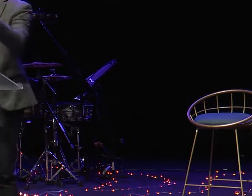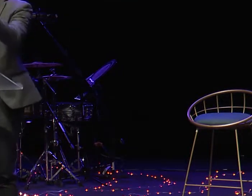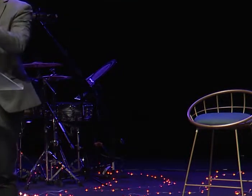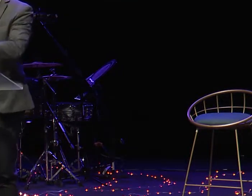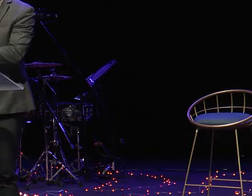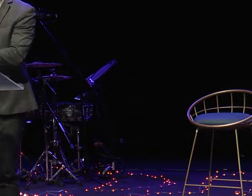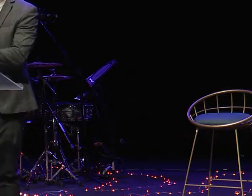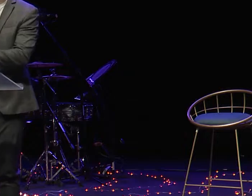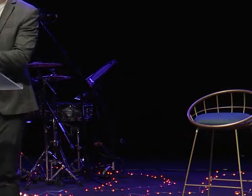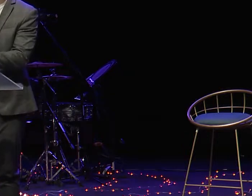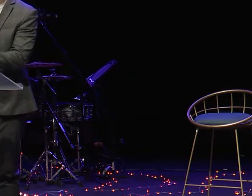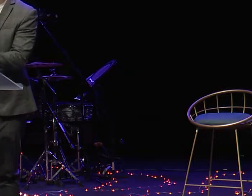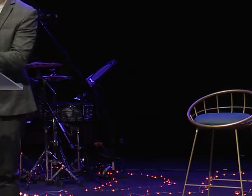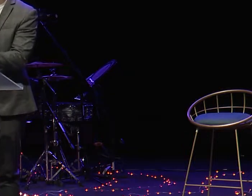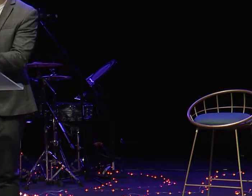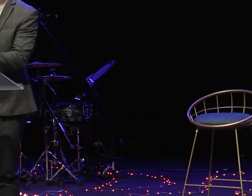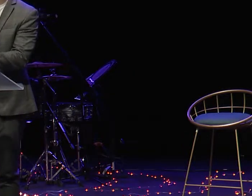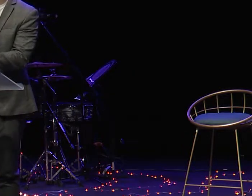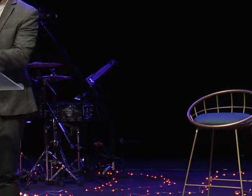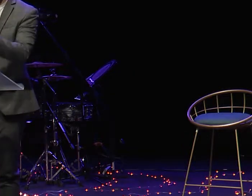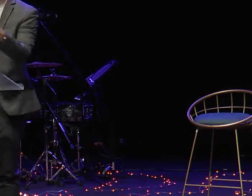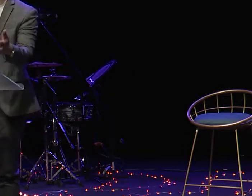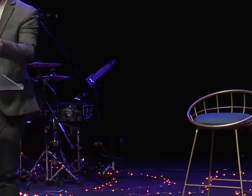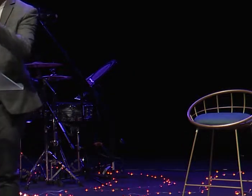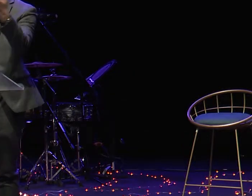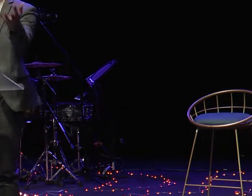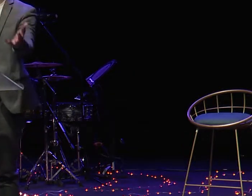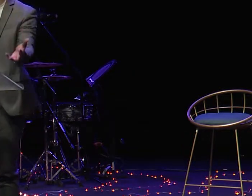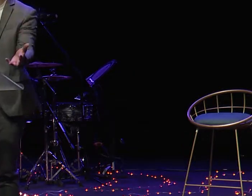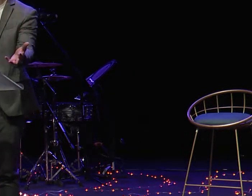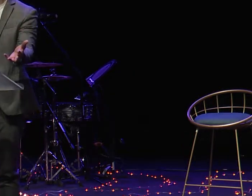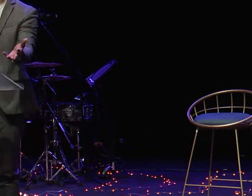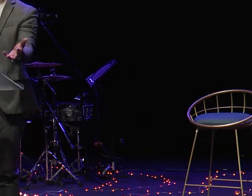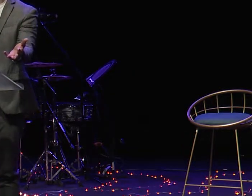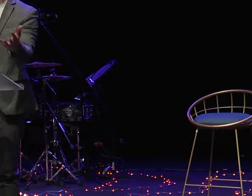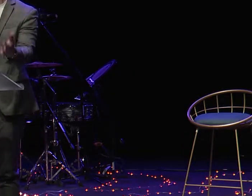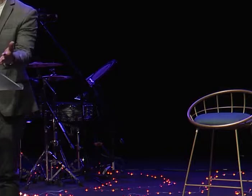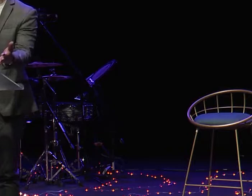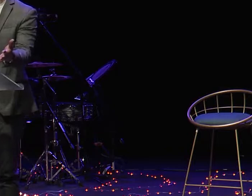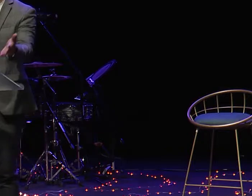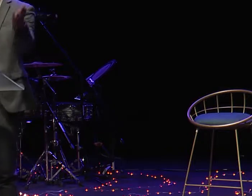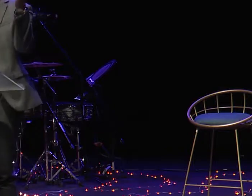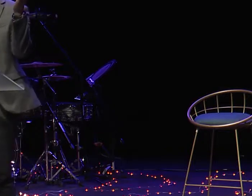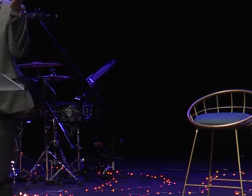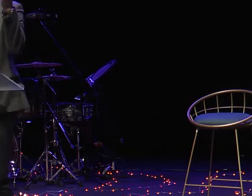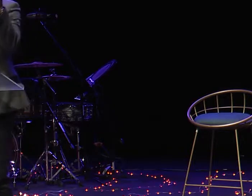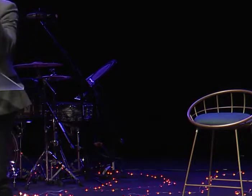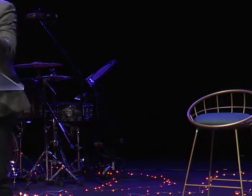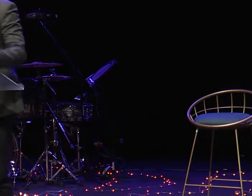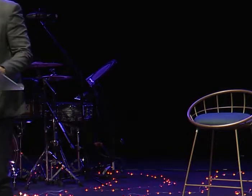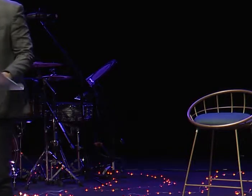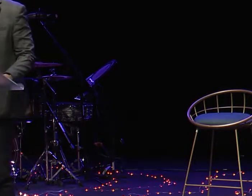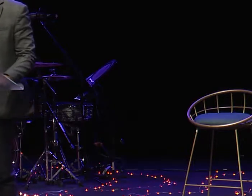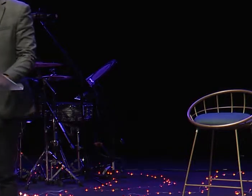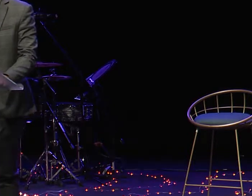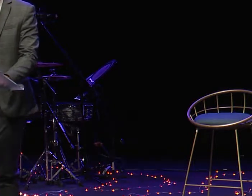keterusan. Atau Anda akan kembali ke tanah air Indonesia. Atau ke tempat ke luar negeri lagi. Pokoknya di mana Allah meletakkan